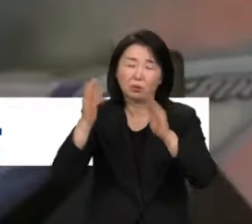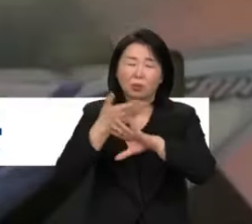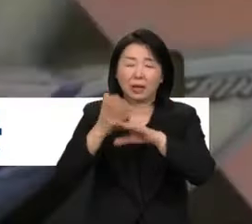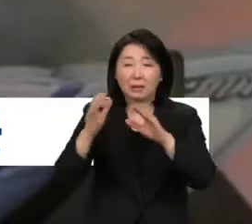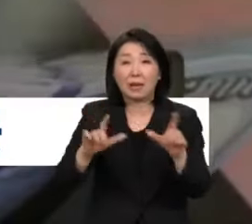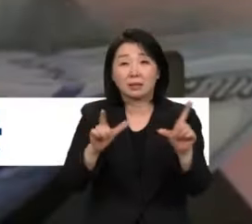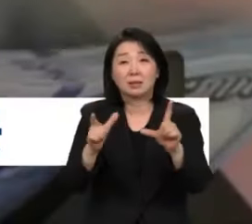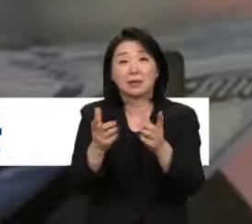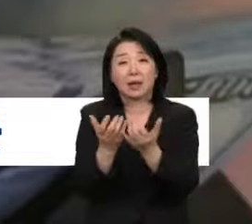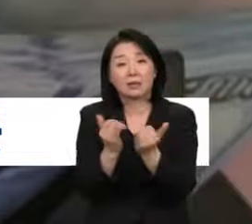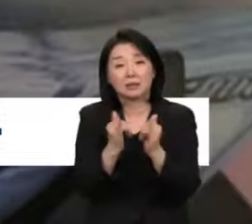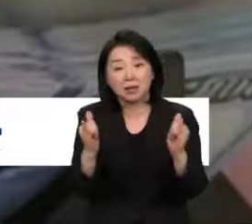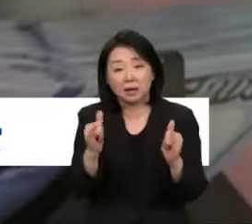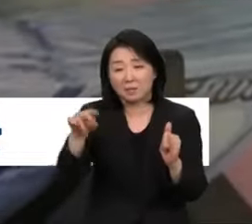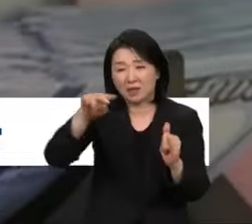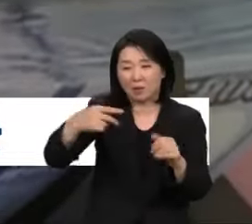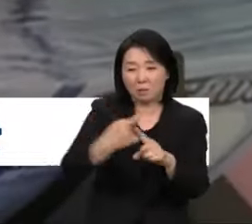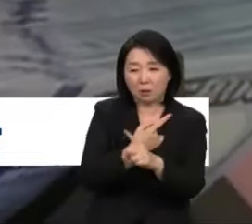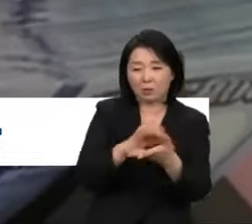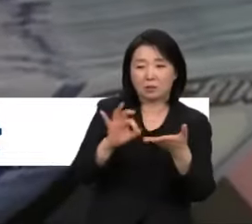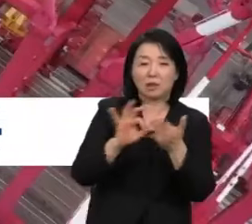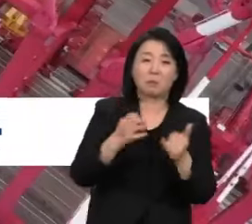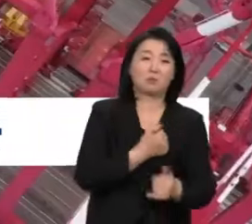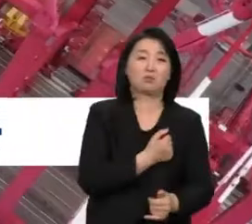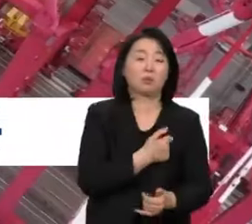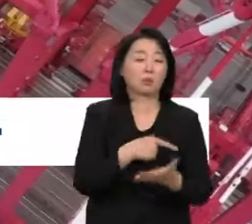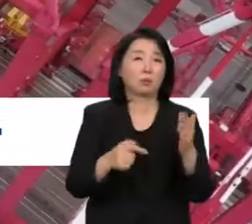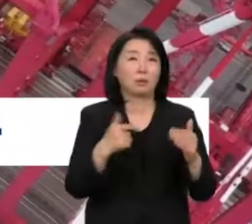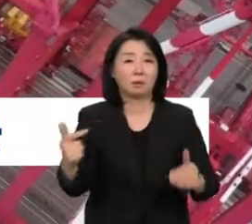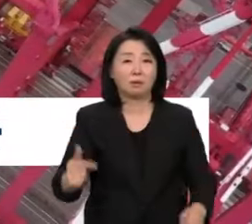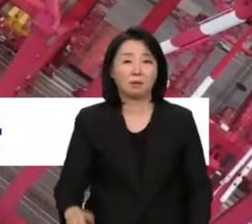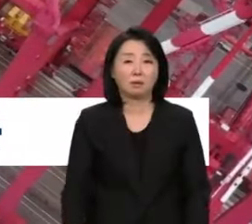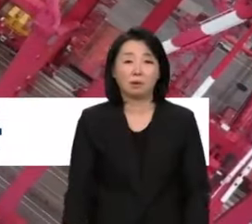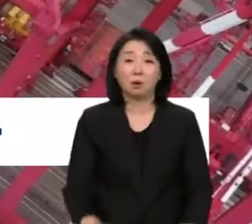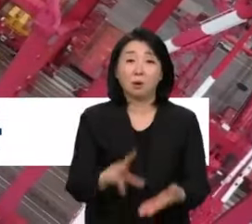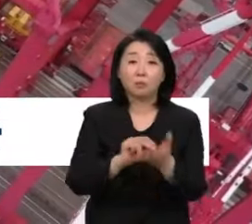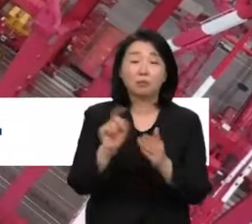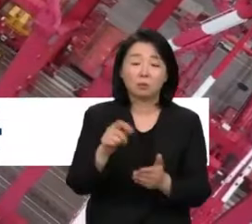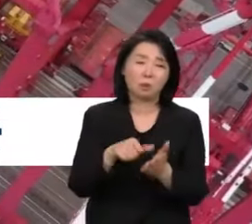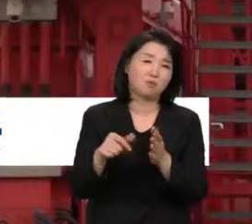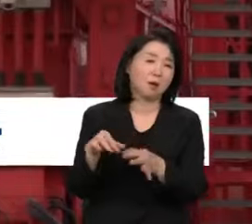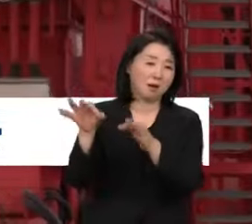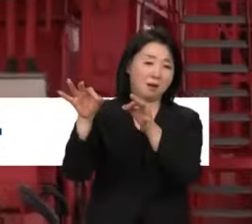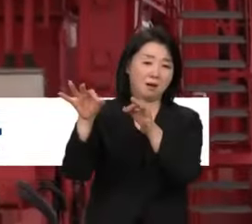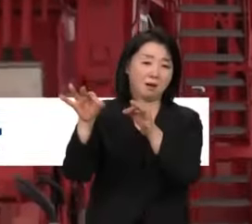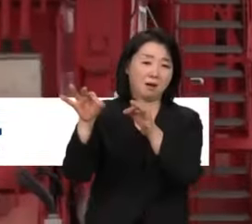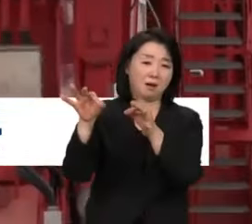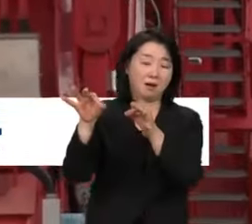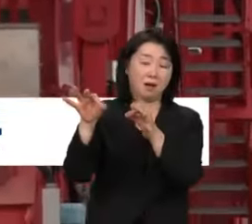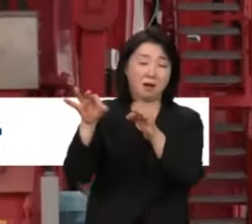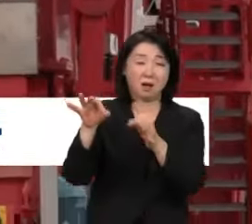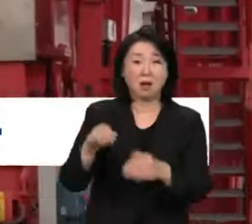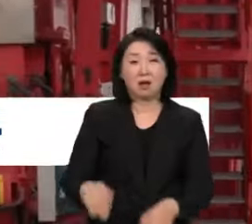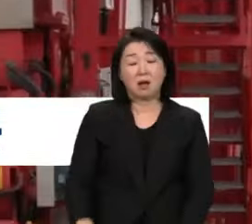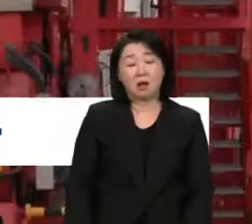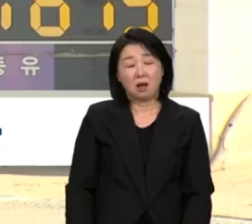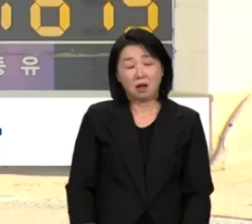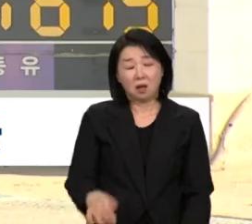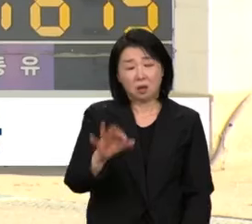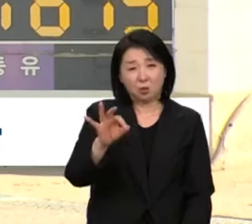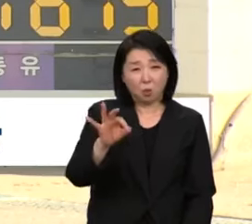쓰는 사람들은 충격이 불가피해졌습니다 무엇보다 문제는 물가입니다 고환율에 고가까지